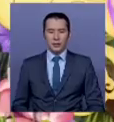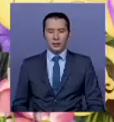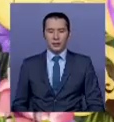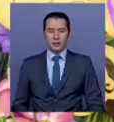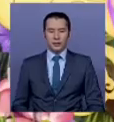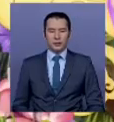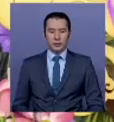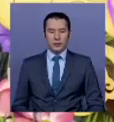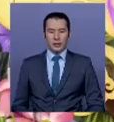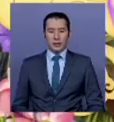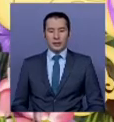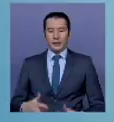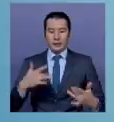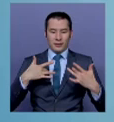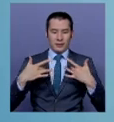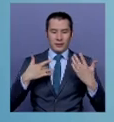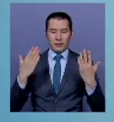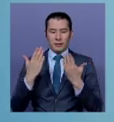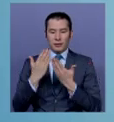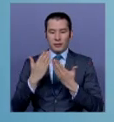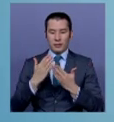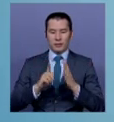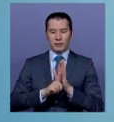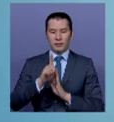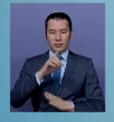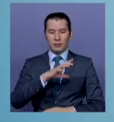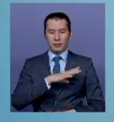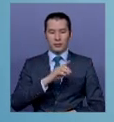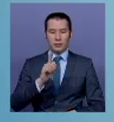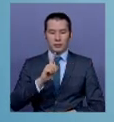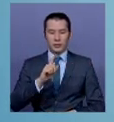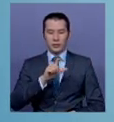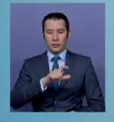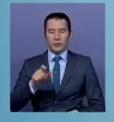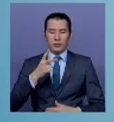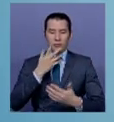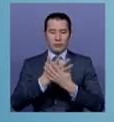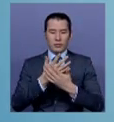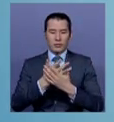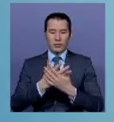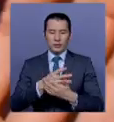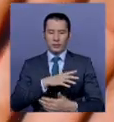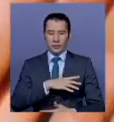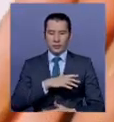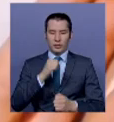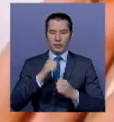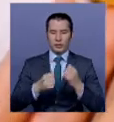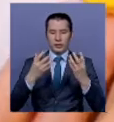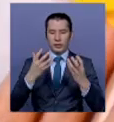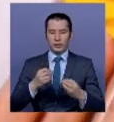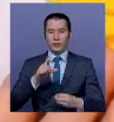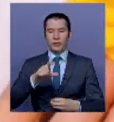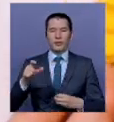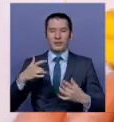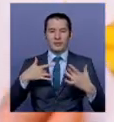Театр кішкентай көрермендерді онлайн түрде өтетін түрлі қызықты жобалармен, айрықша айдарлармен таңдандырып жатыр. Күн сайын театр әртістері